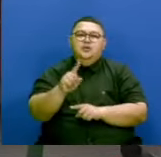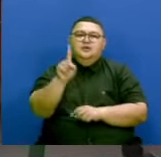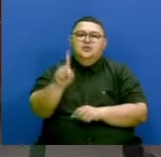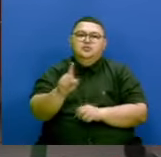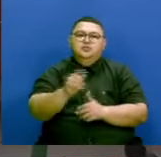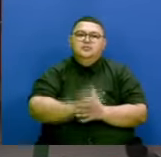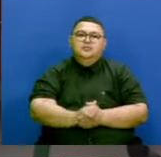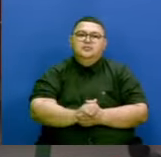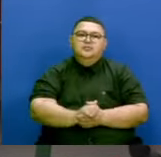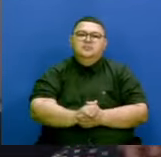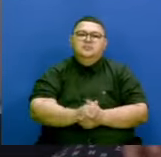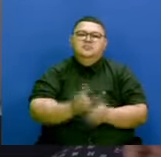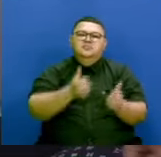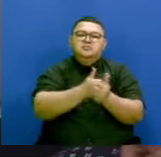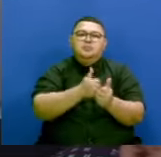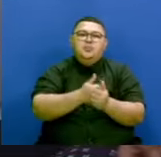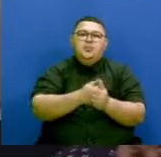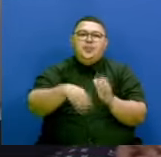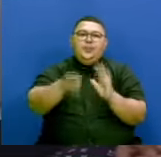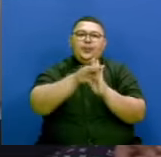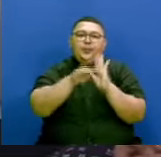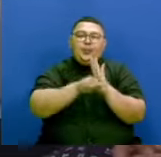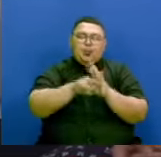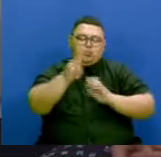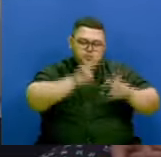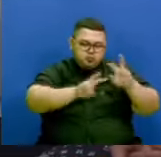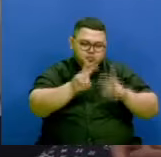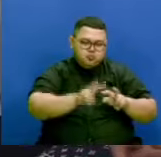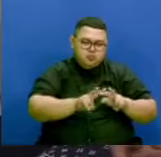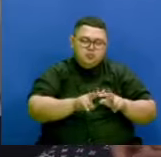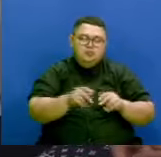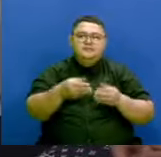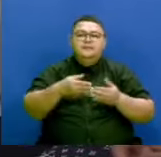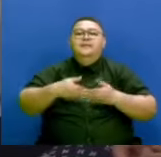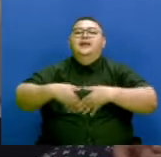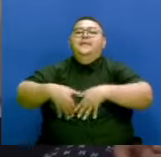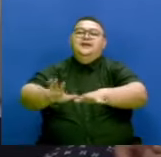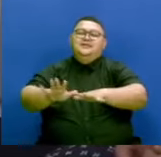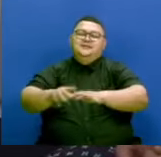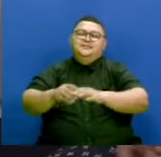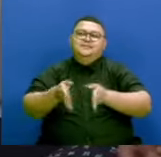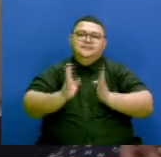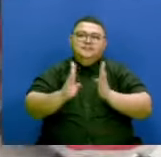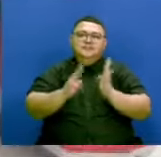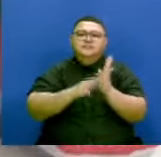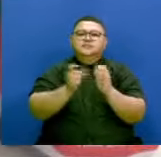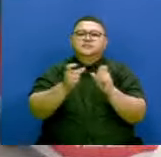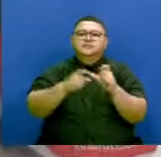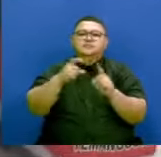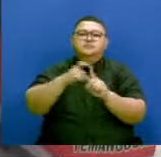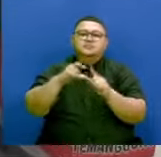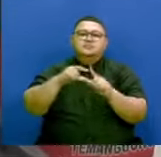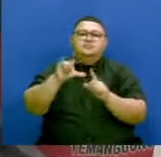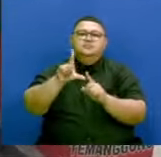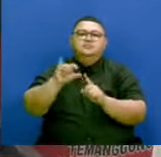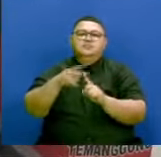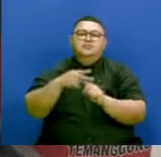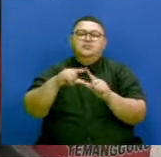Temanggung mengikuti acara pemeriksaan dan pelepasan di Gedung Musdalifah Asrama Haji